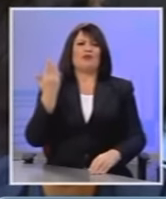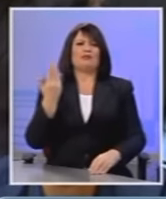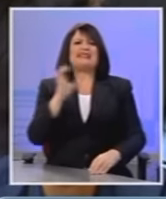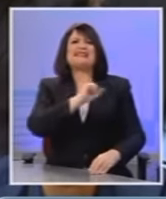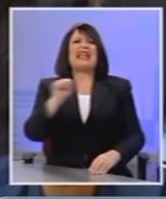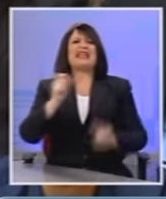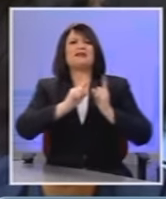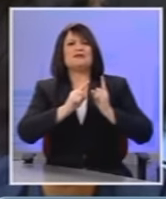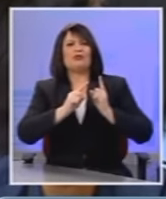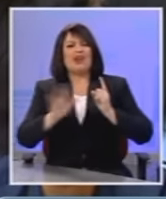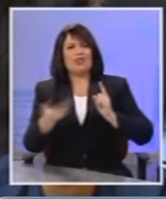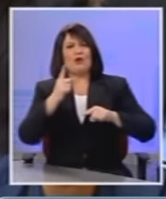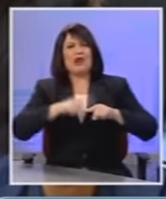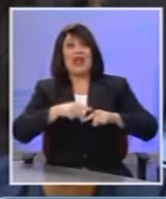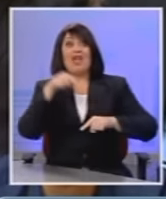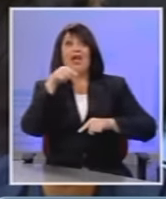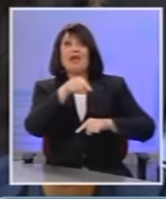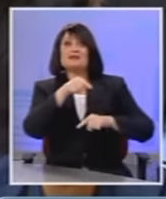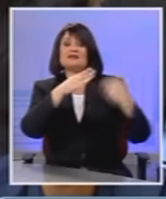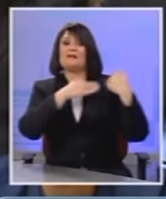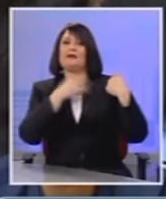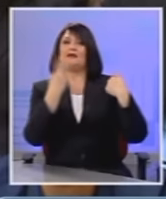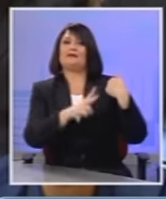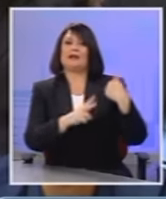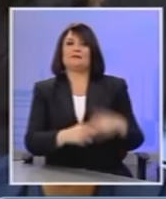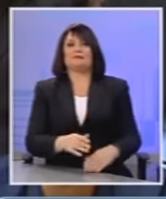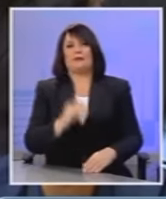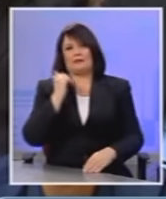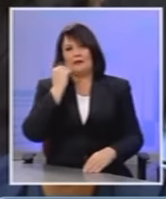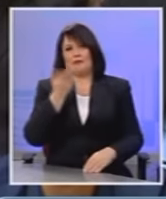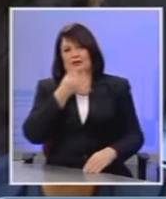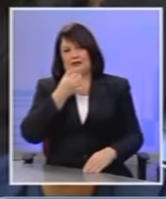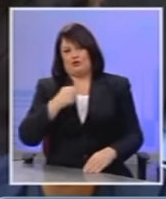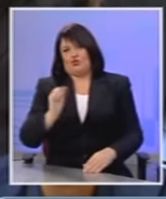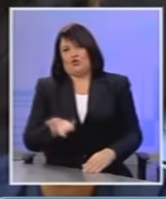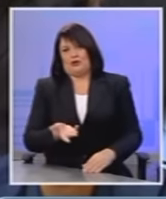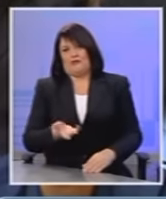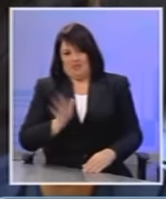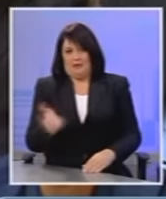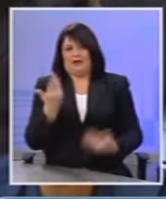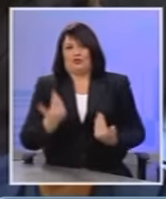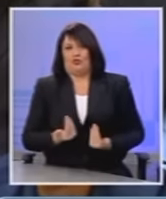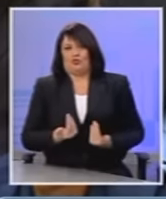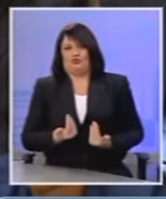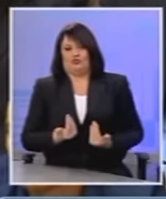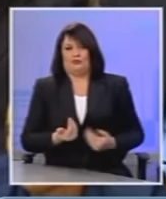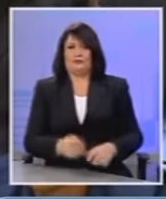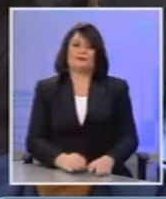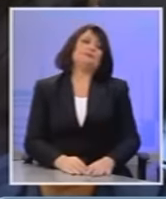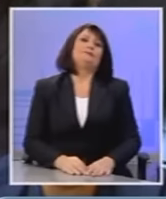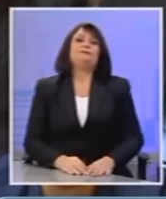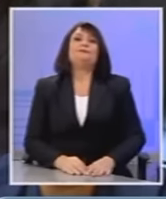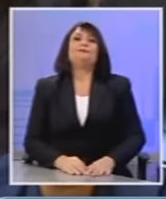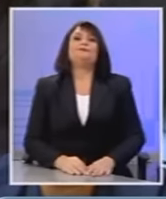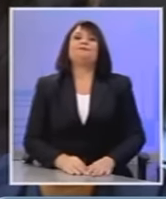και αυτό είναι μια πραγματικότητα την οποία δεν μπορείτε να αρνηθείτε. Την ίδια στιγμή, προκειμένου